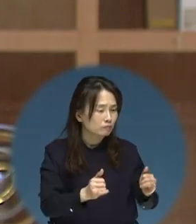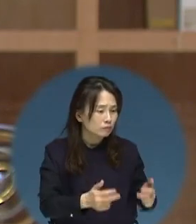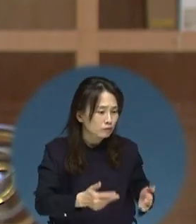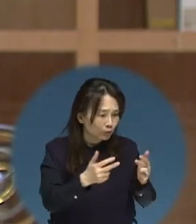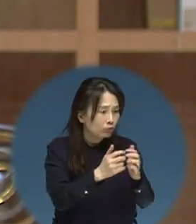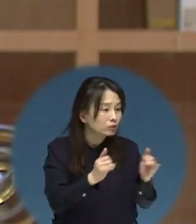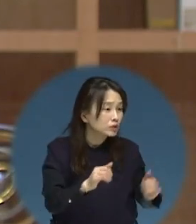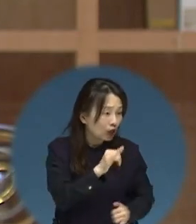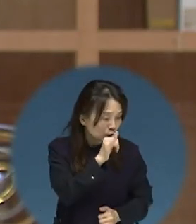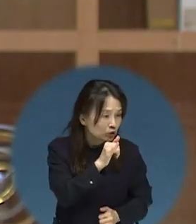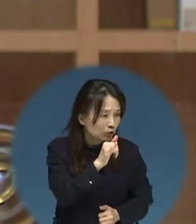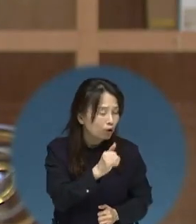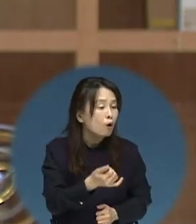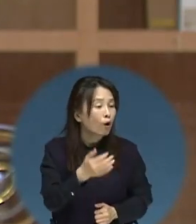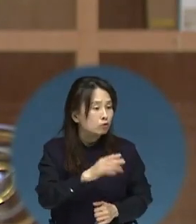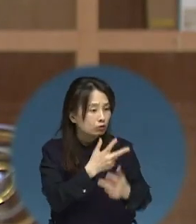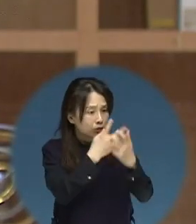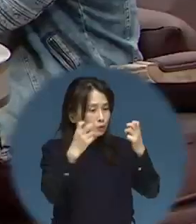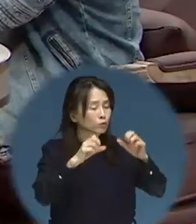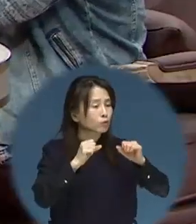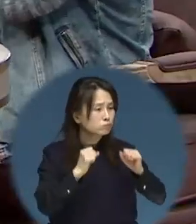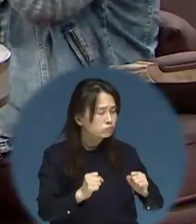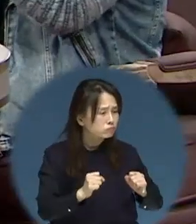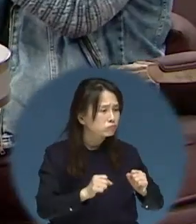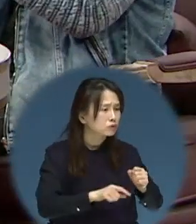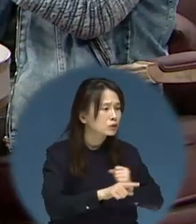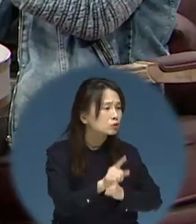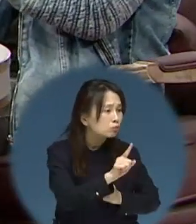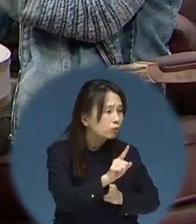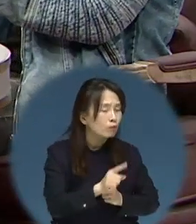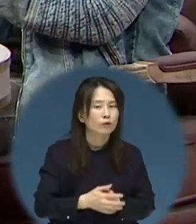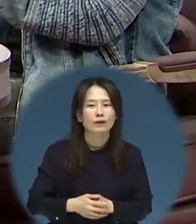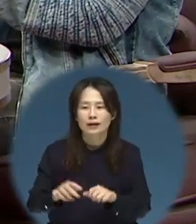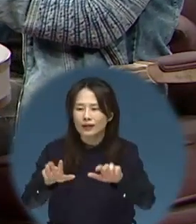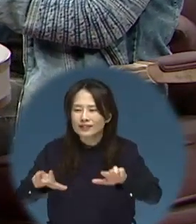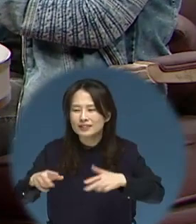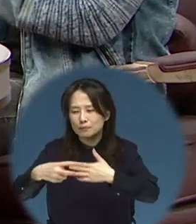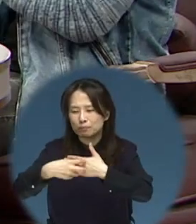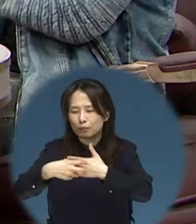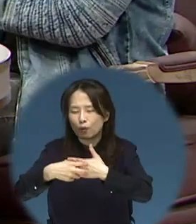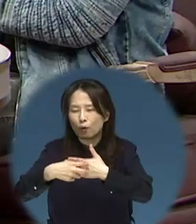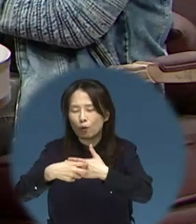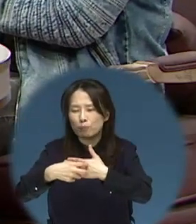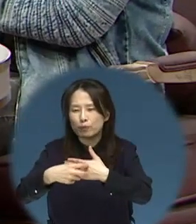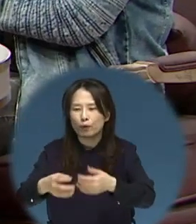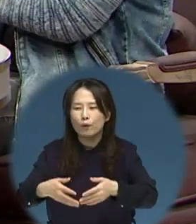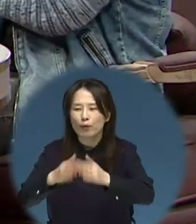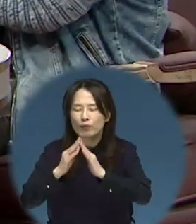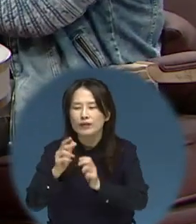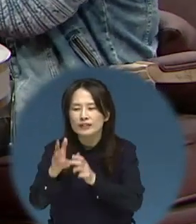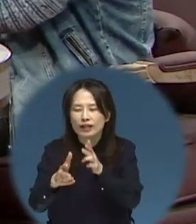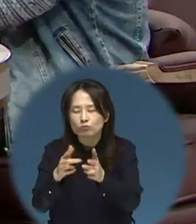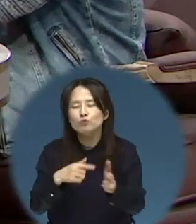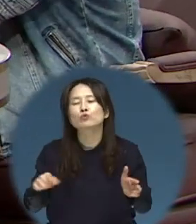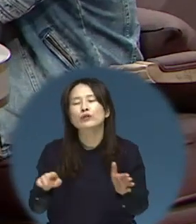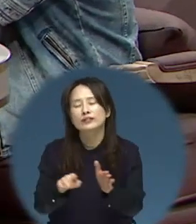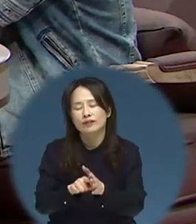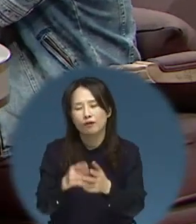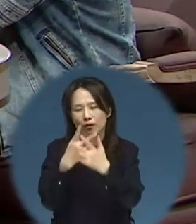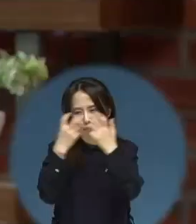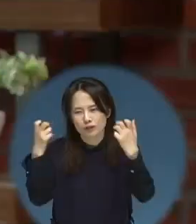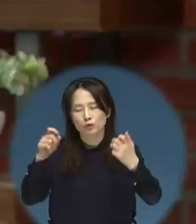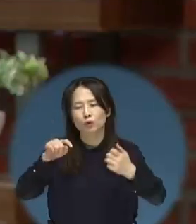근데 굳이 멕시코에 있어야 할 이유가 있나요? 아, 이제 병원을 짓기 위해서는 신규 프로젝트가 있으니까 신규 프로젝트가 있을 때는 제가 그곳에서